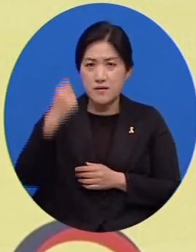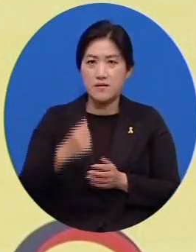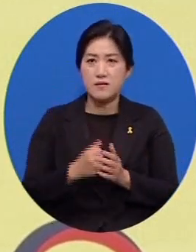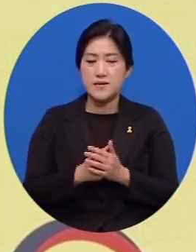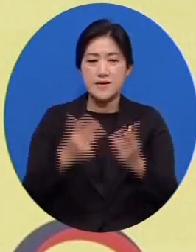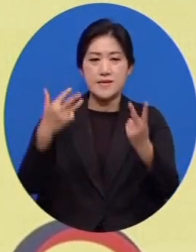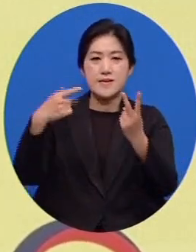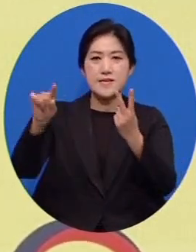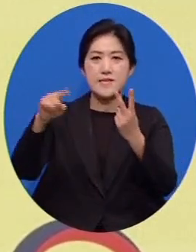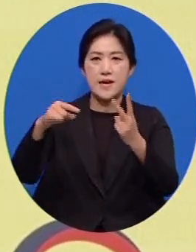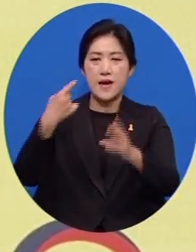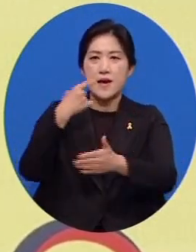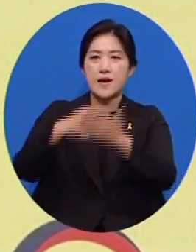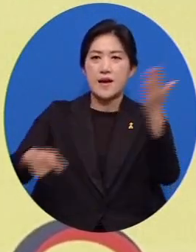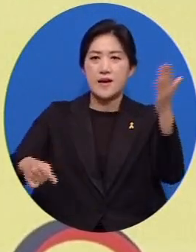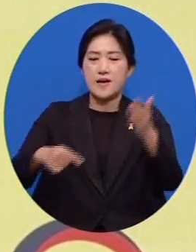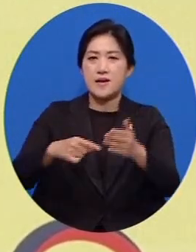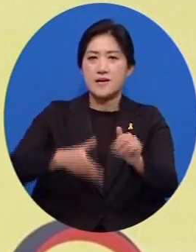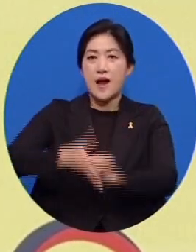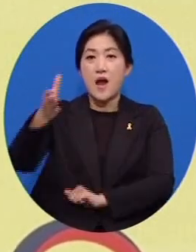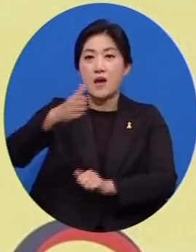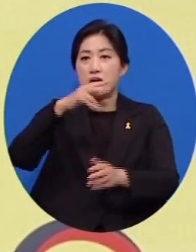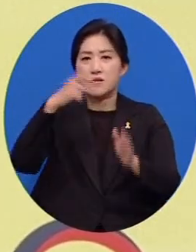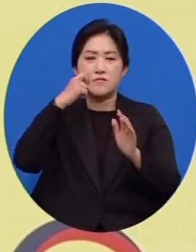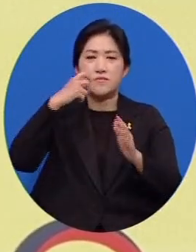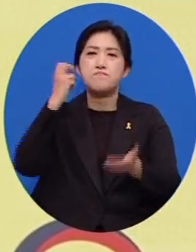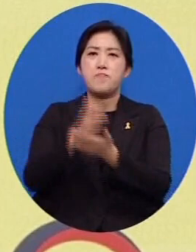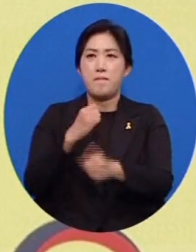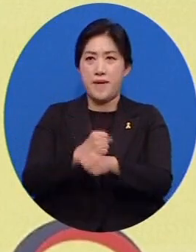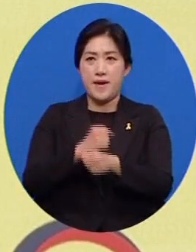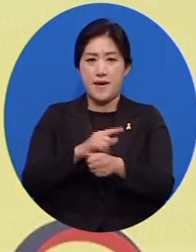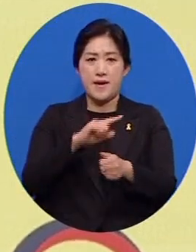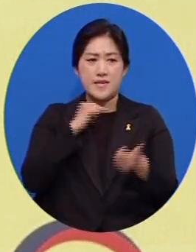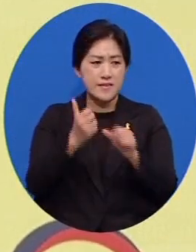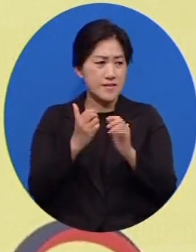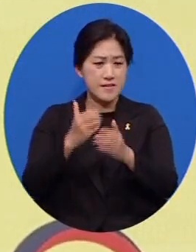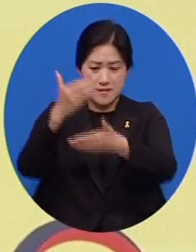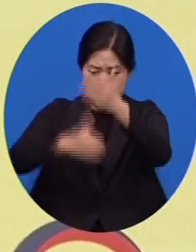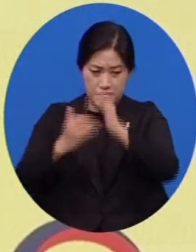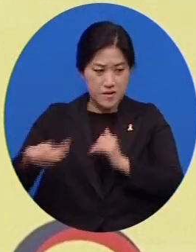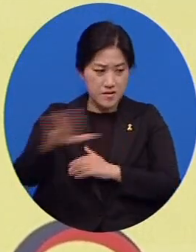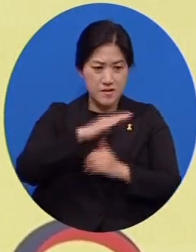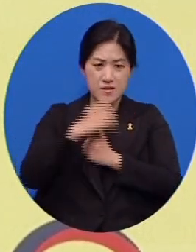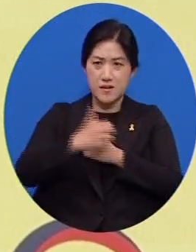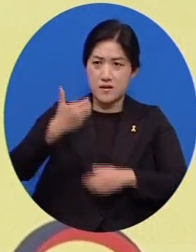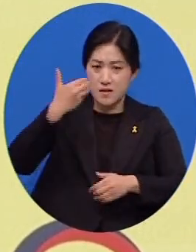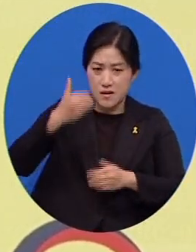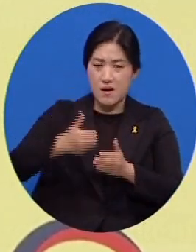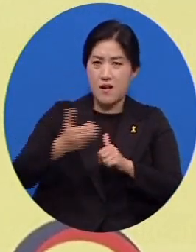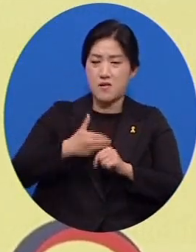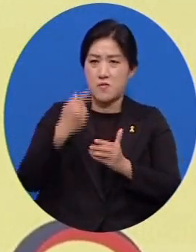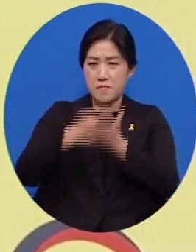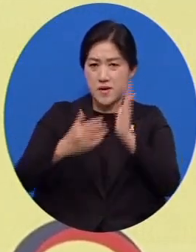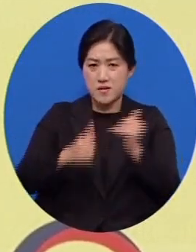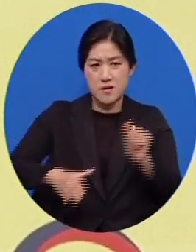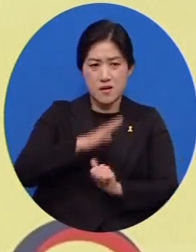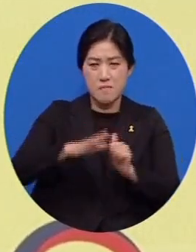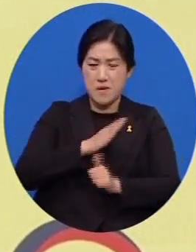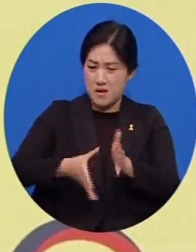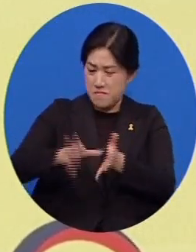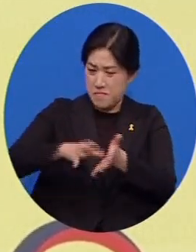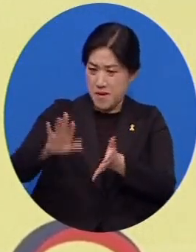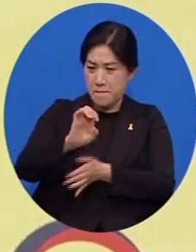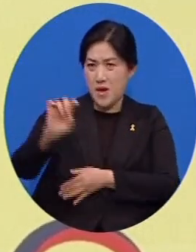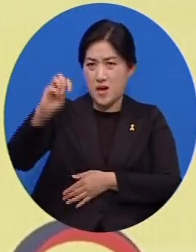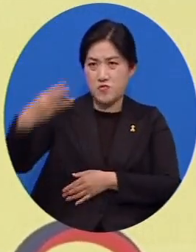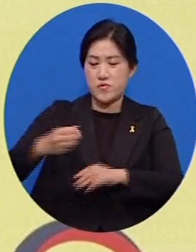가해 금지법을 제정해 주시길 바랍니다. 희생자들을 모욕하고 피해자들을 괴롭히는 막말과 폐륜행위는